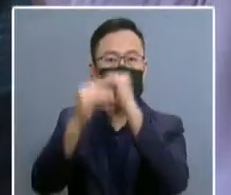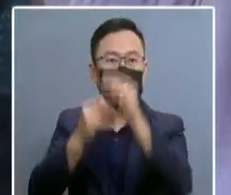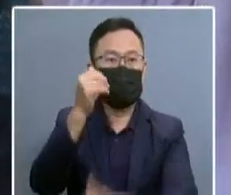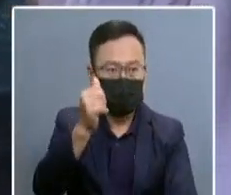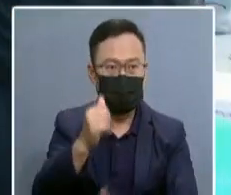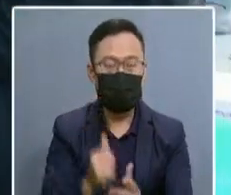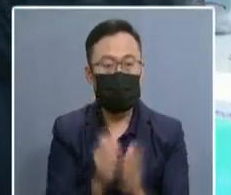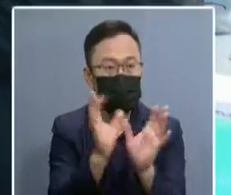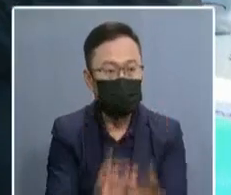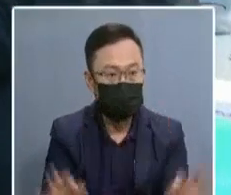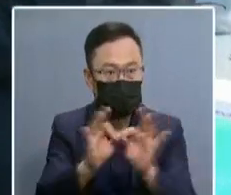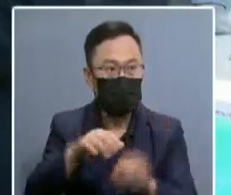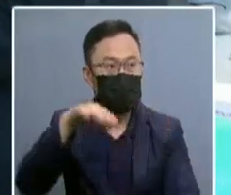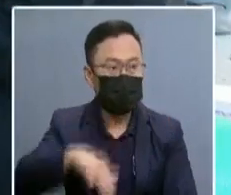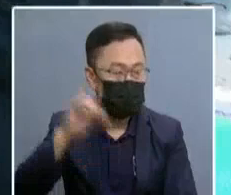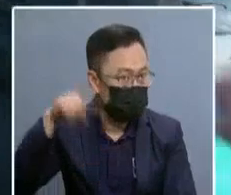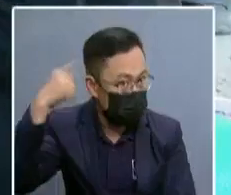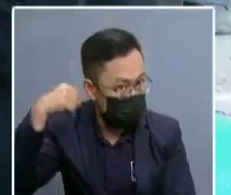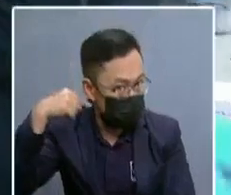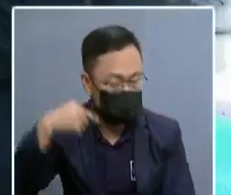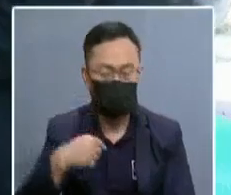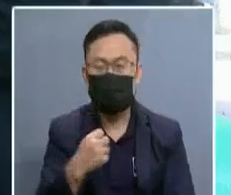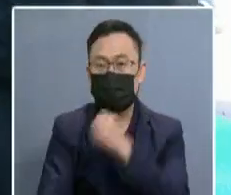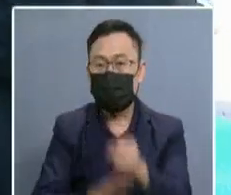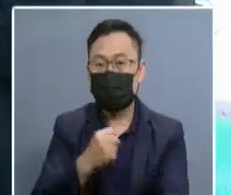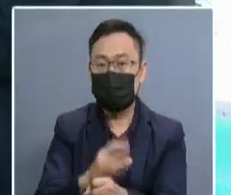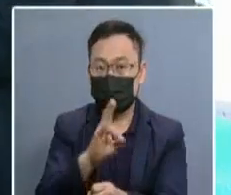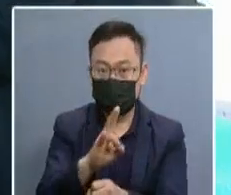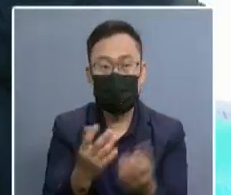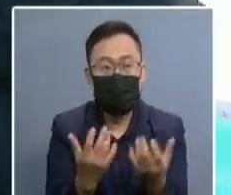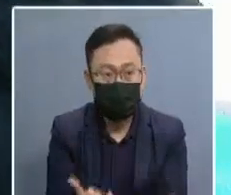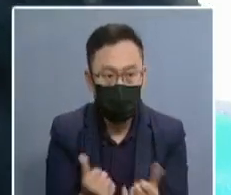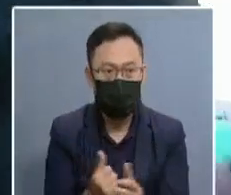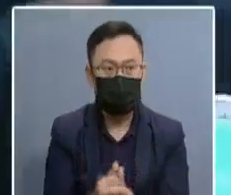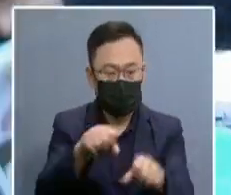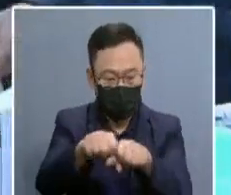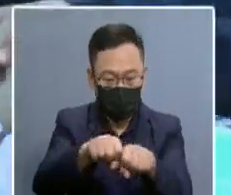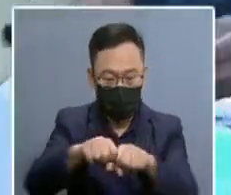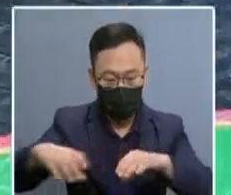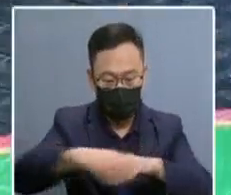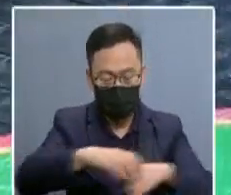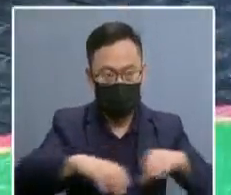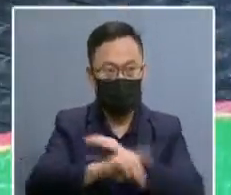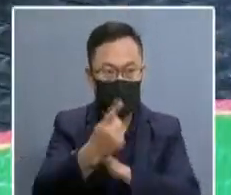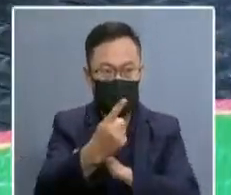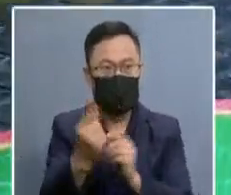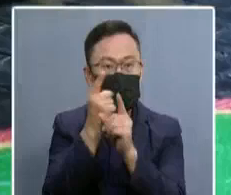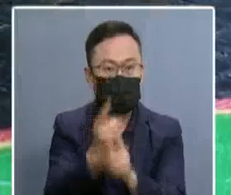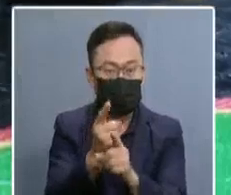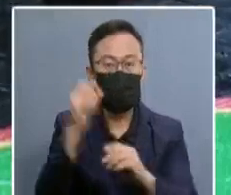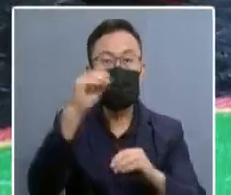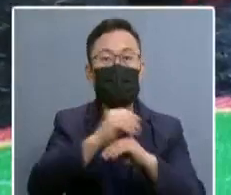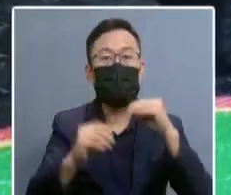นโดยเฉพาะนูราฟาตินลูกสาวคนสุดท้องวัย7ขวบที่ในวันนี้ยังได้รับรองเท้าคู่ใหม่ในโครงการเก้าอี้สุข